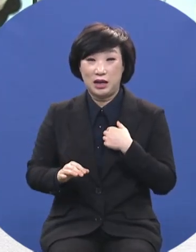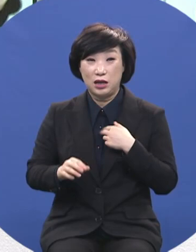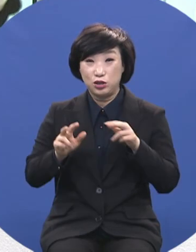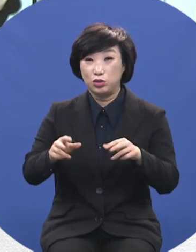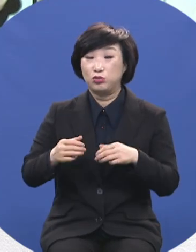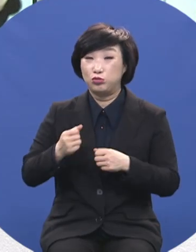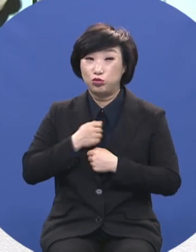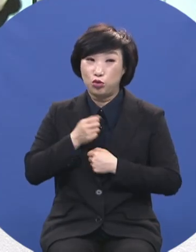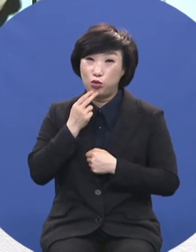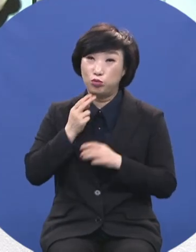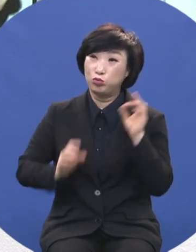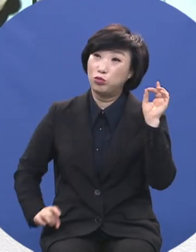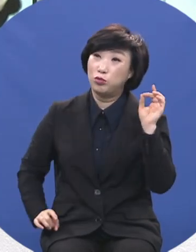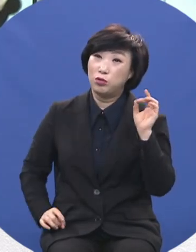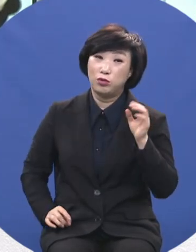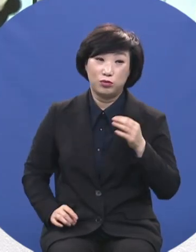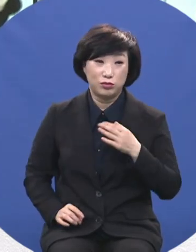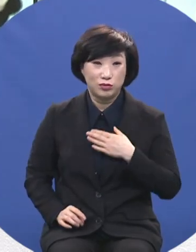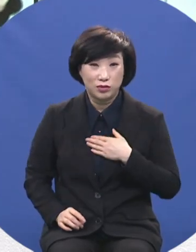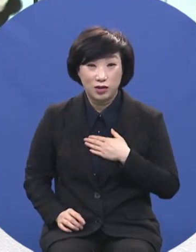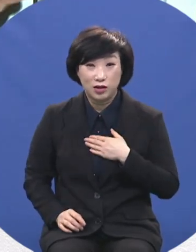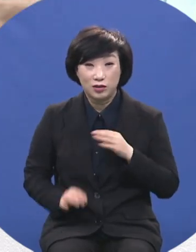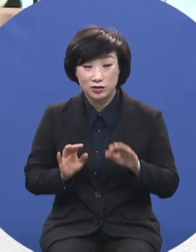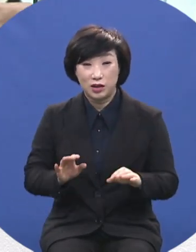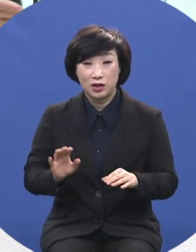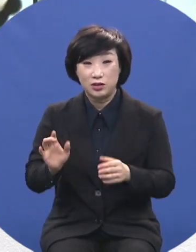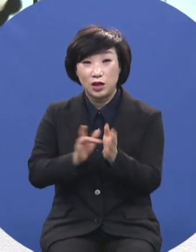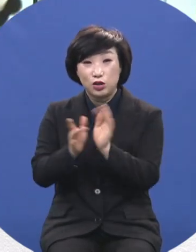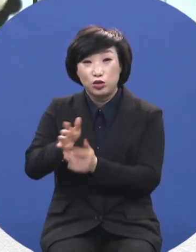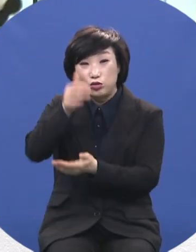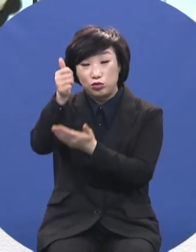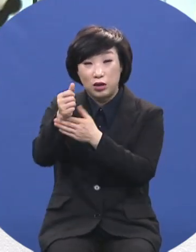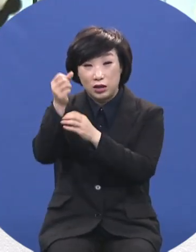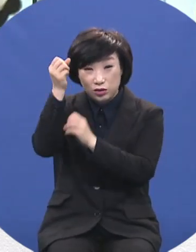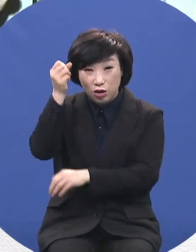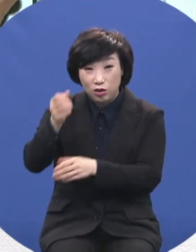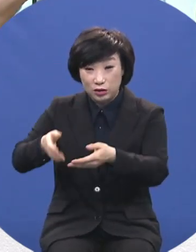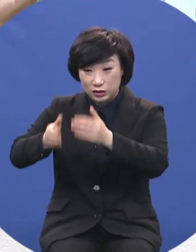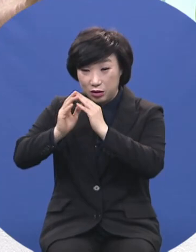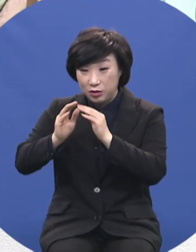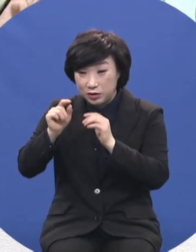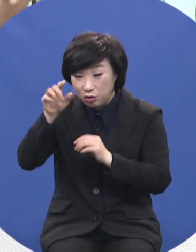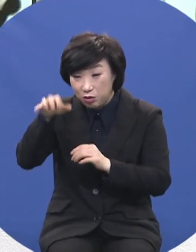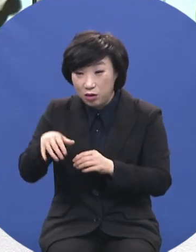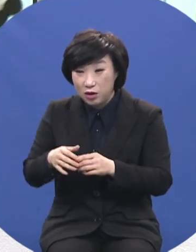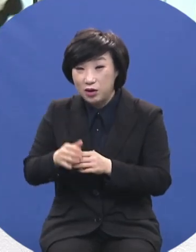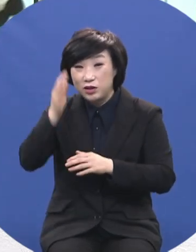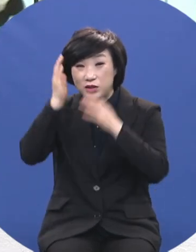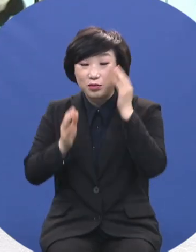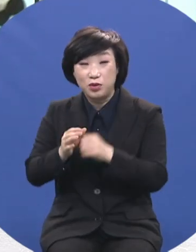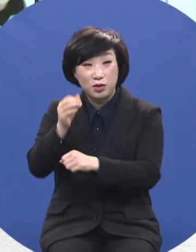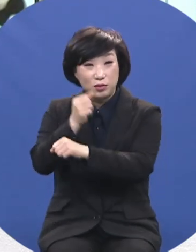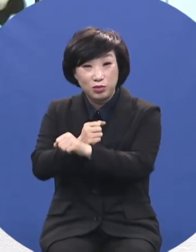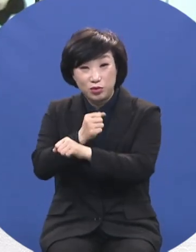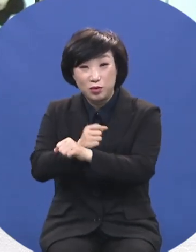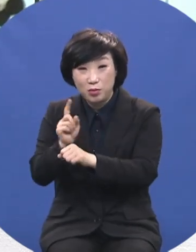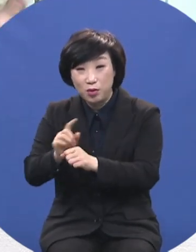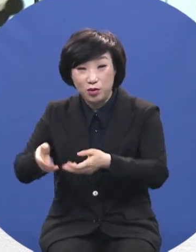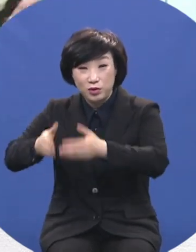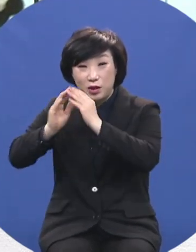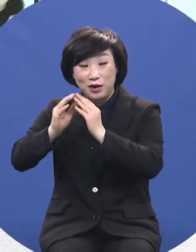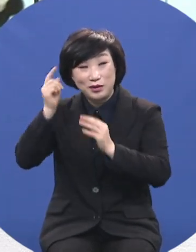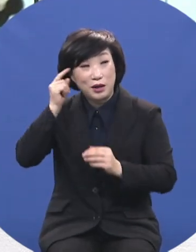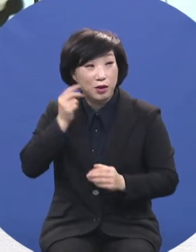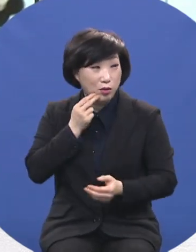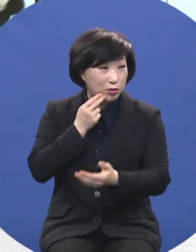안 지켜. 그러니 그리스도가 닦아준 토에 아야 지푸르든 풀르든 뭘